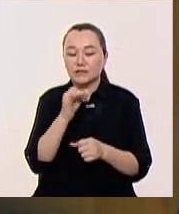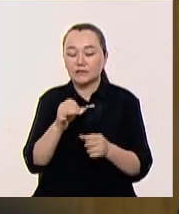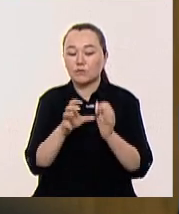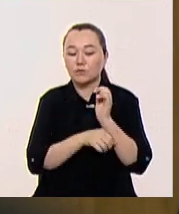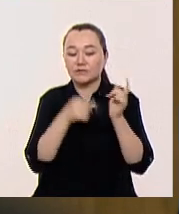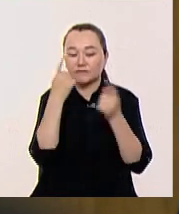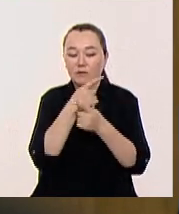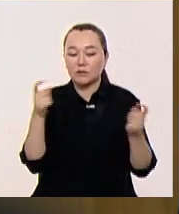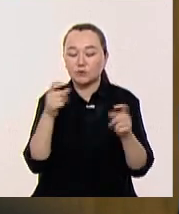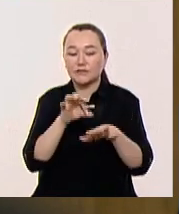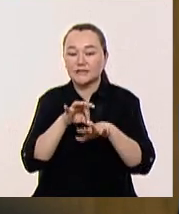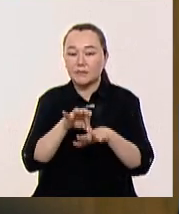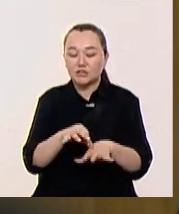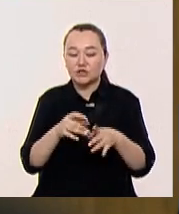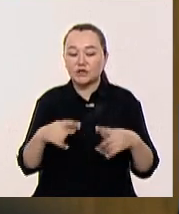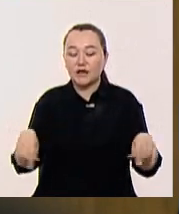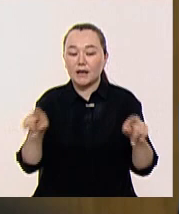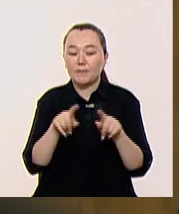информационное сопровождение кампании.